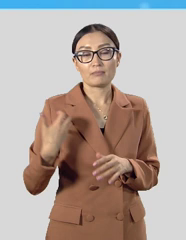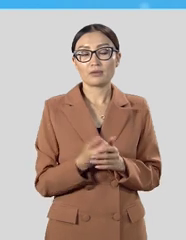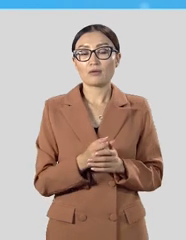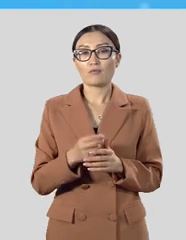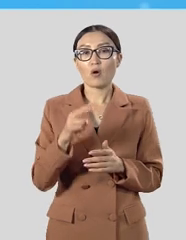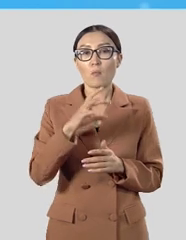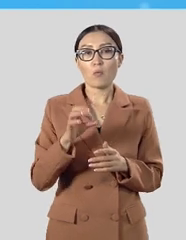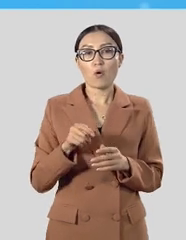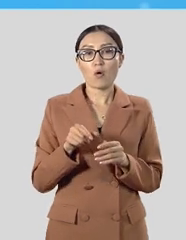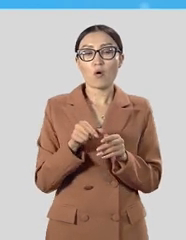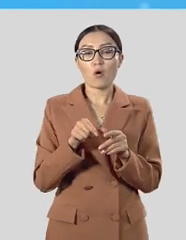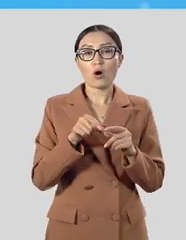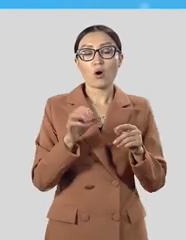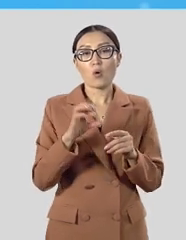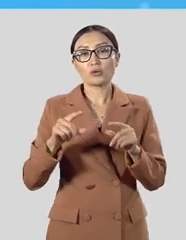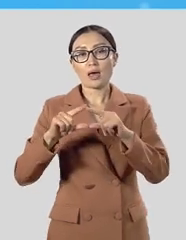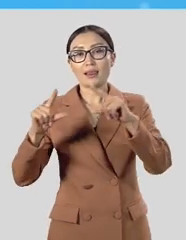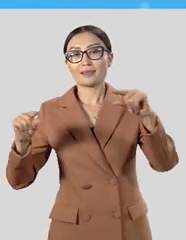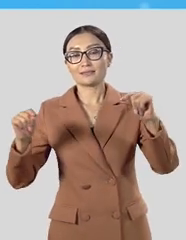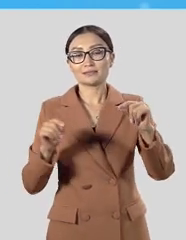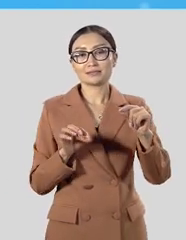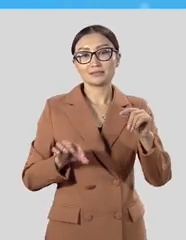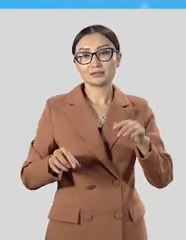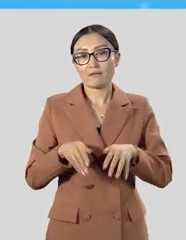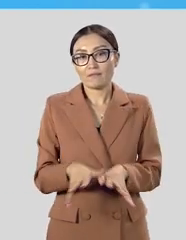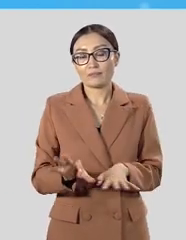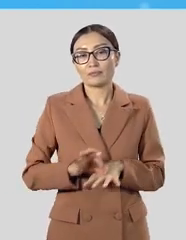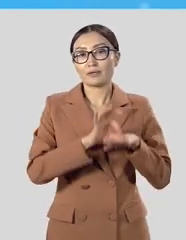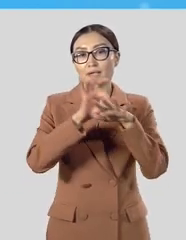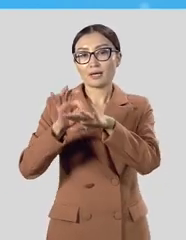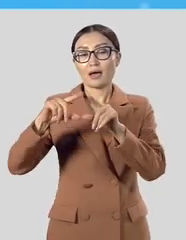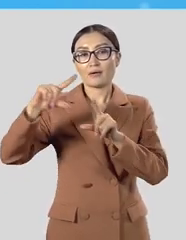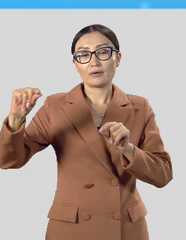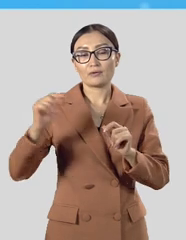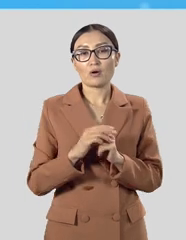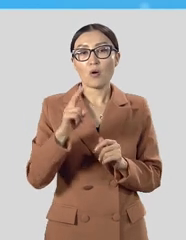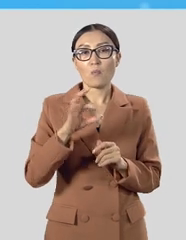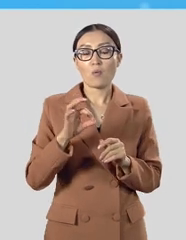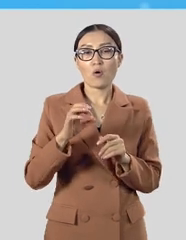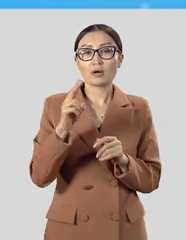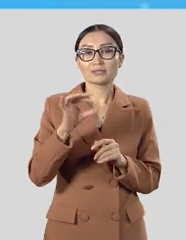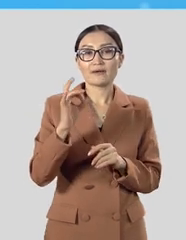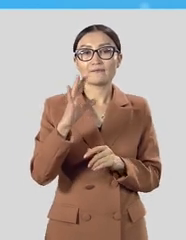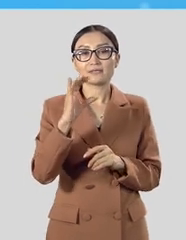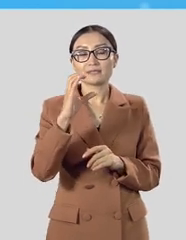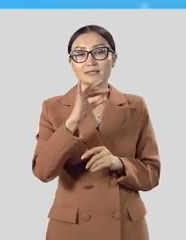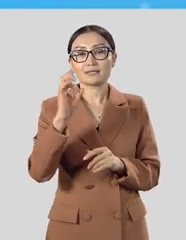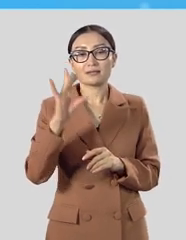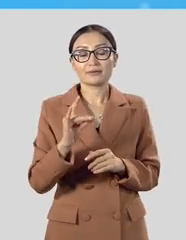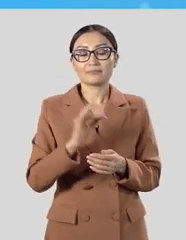по лубу от листьев, нисходящий поток. Проведение минеральных веществ по сосудам древесины, восходящий